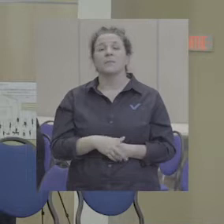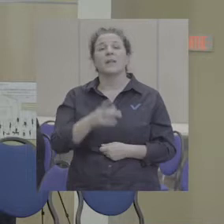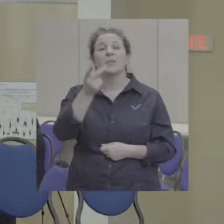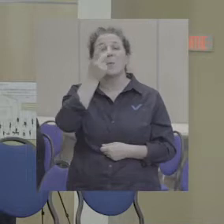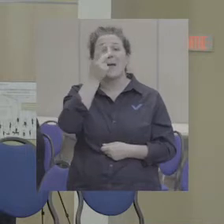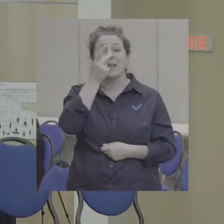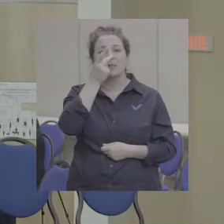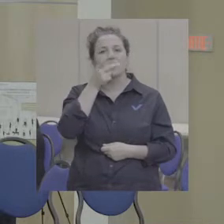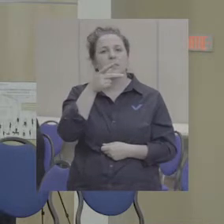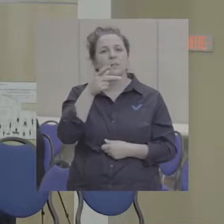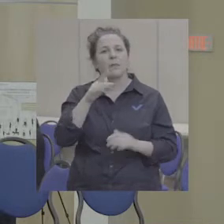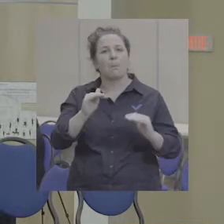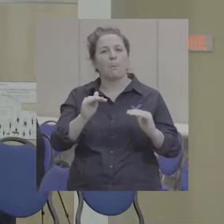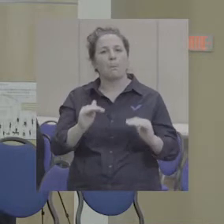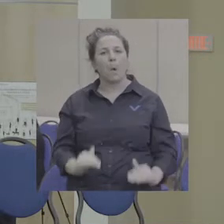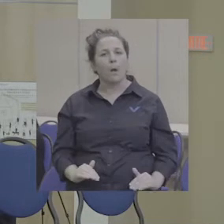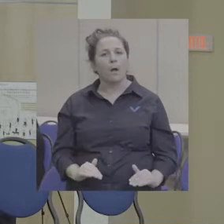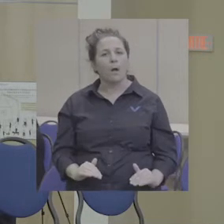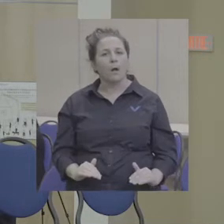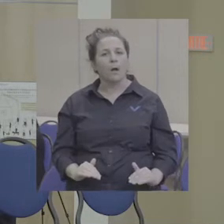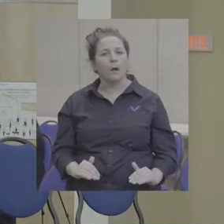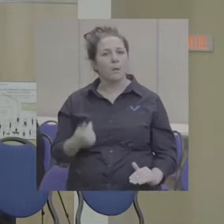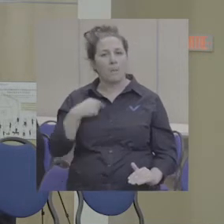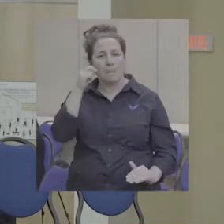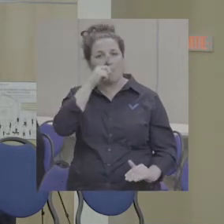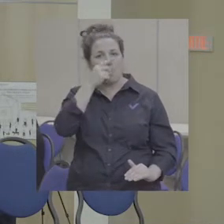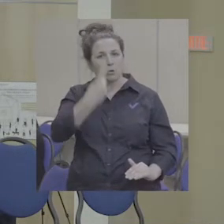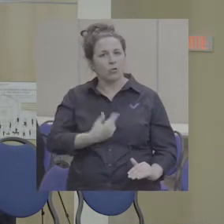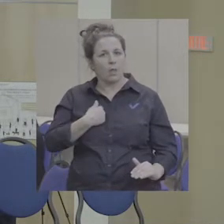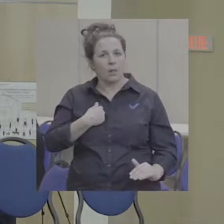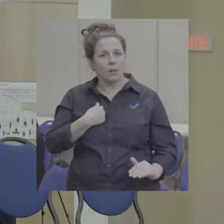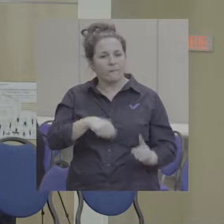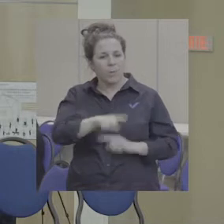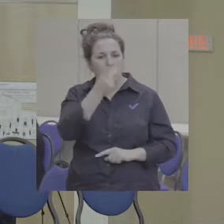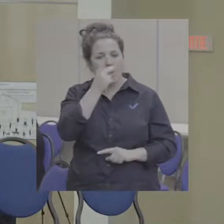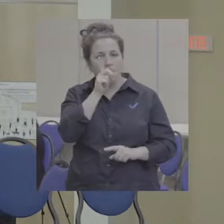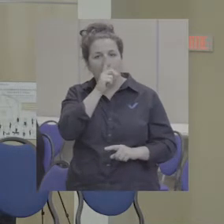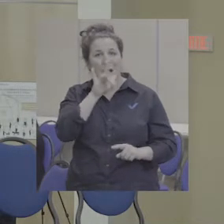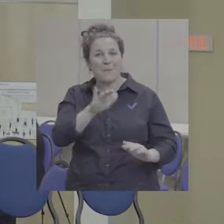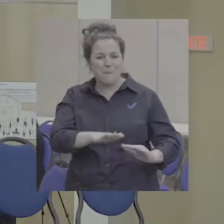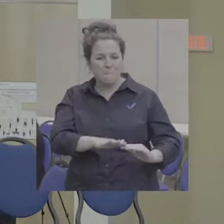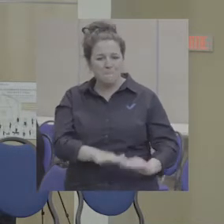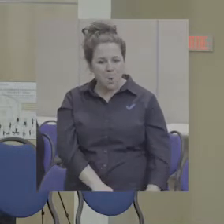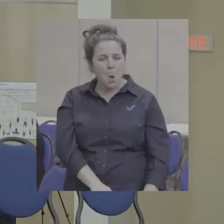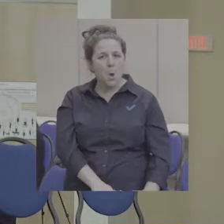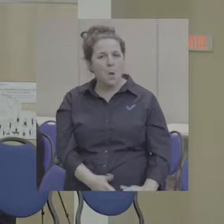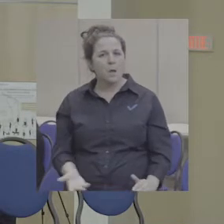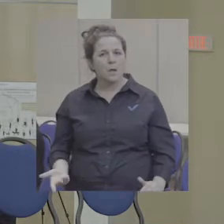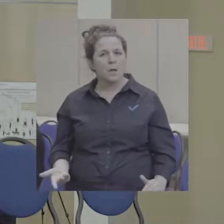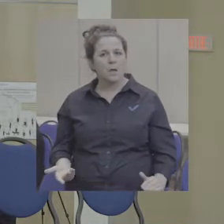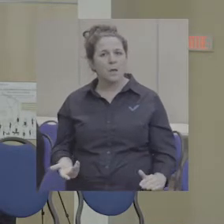La toilette est trop basse. Je ne peux pas l'utiliser tout seul parce qu'elle est trop